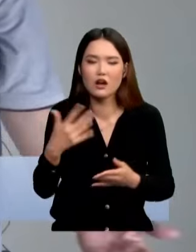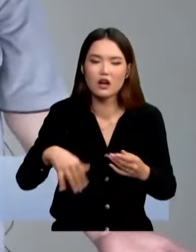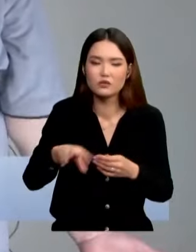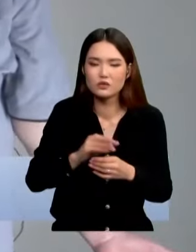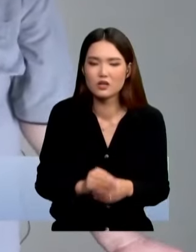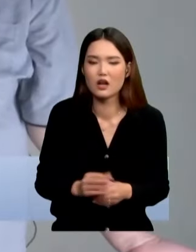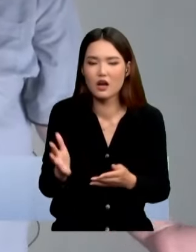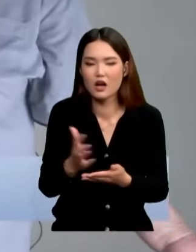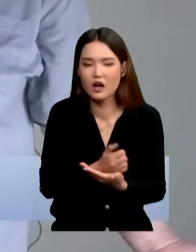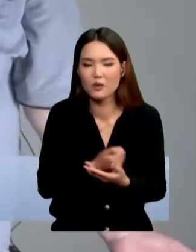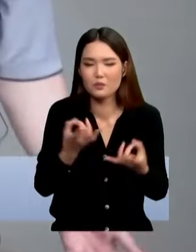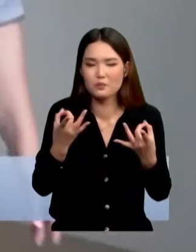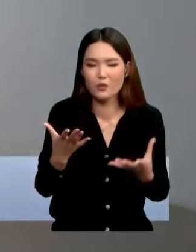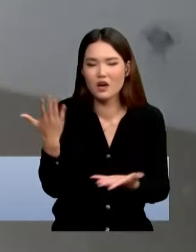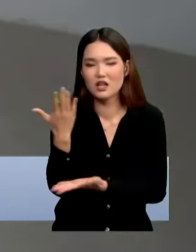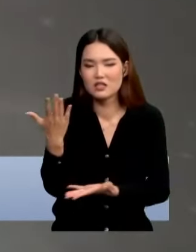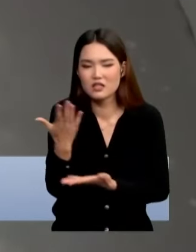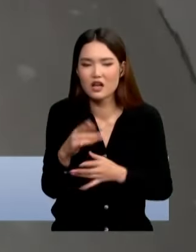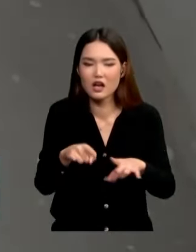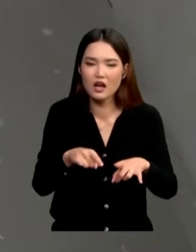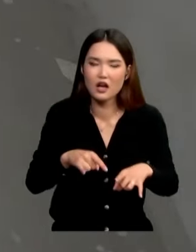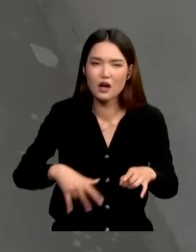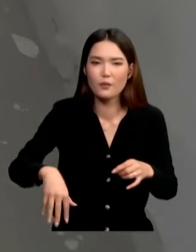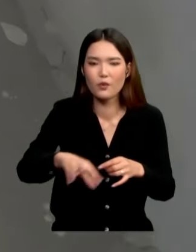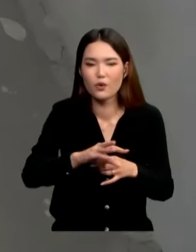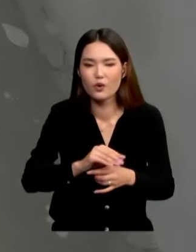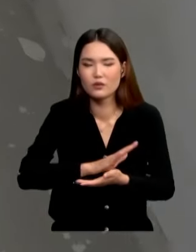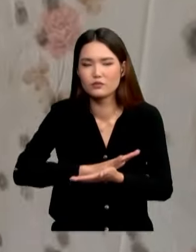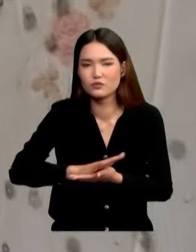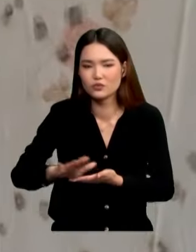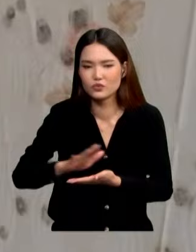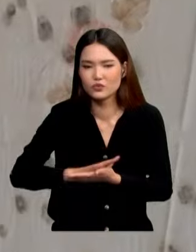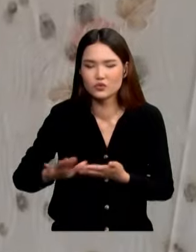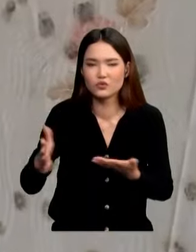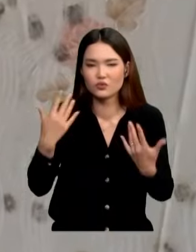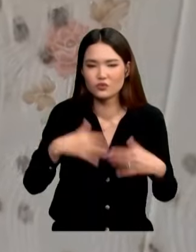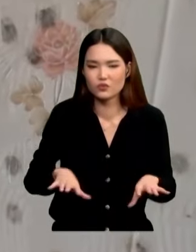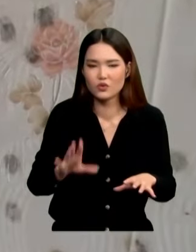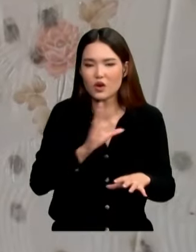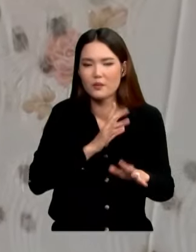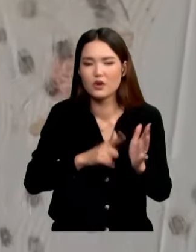полы у нас были просто ну деревянные пол сняли вс вычистили